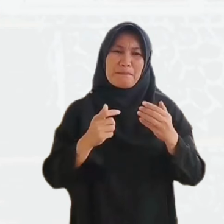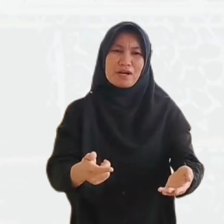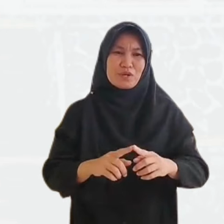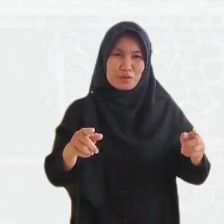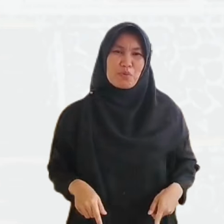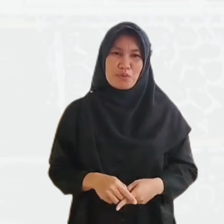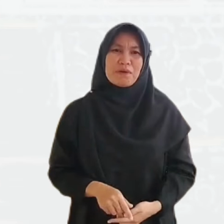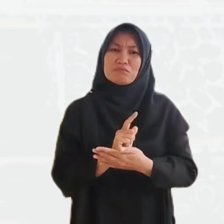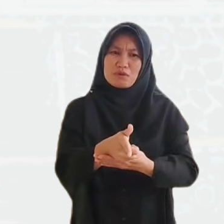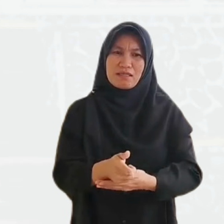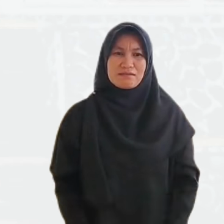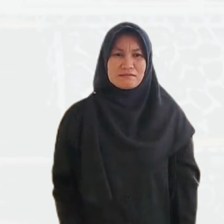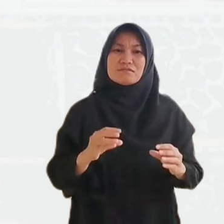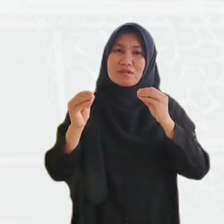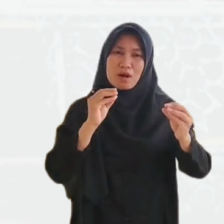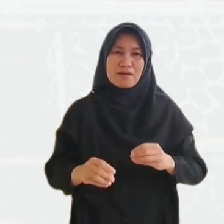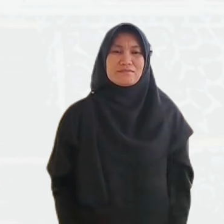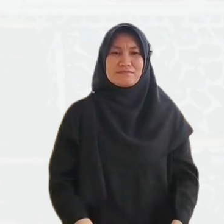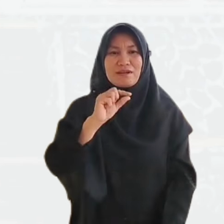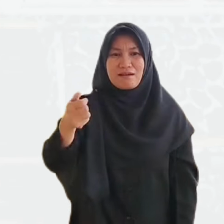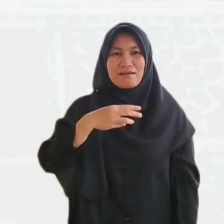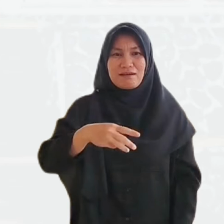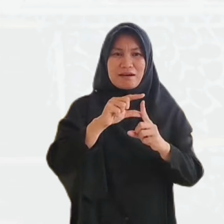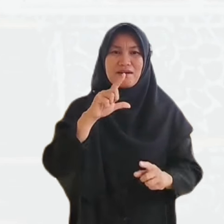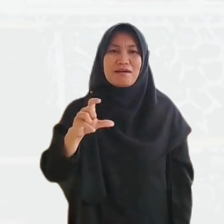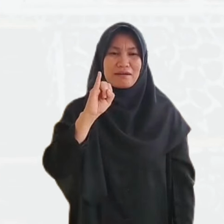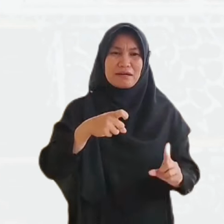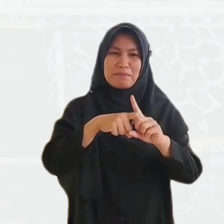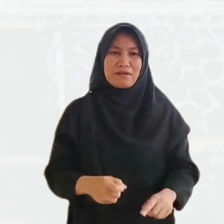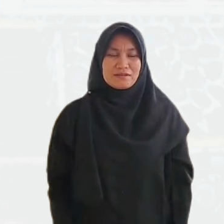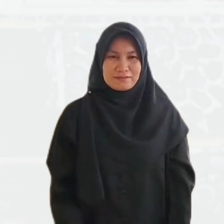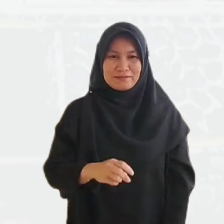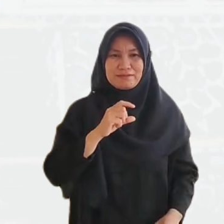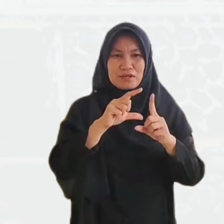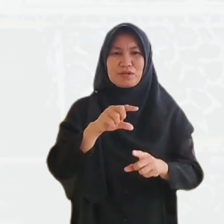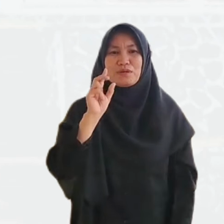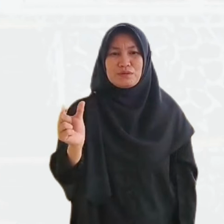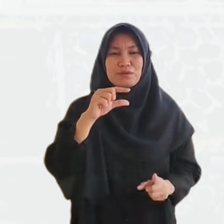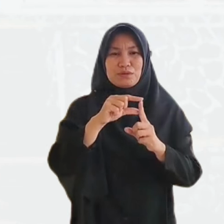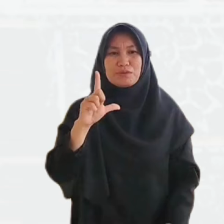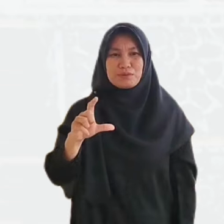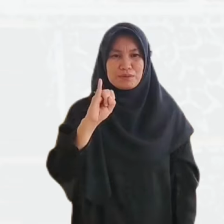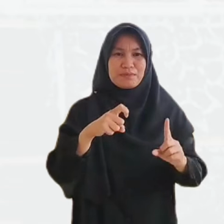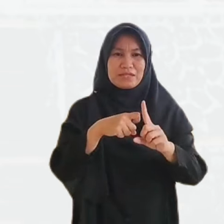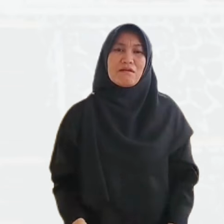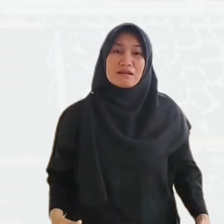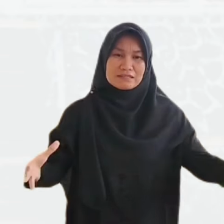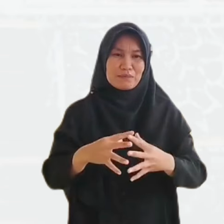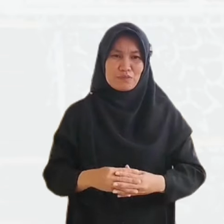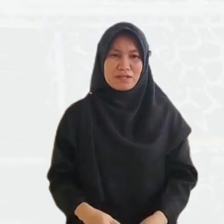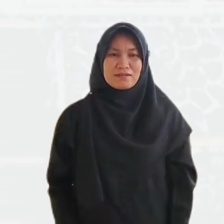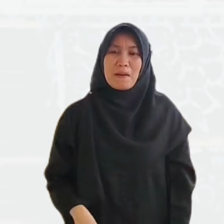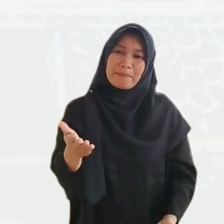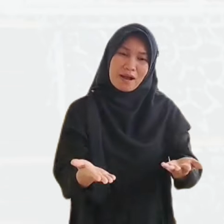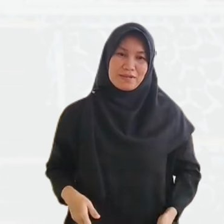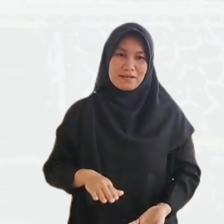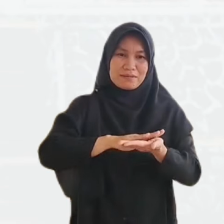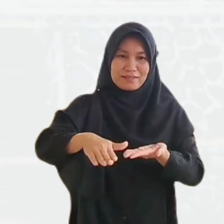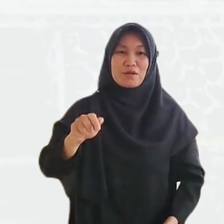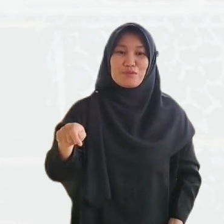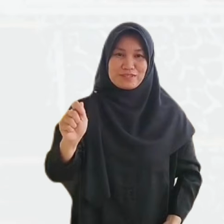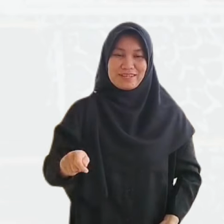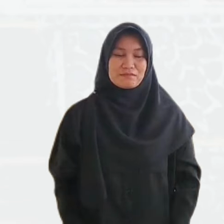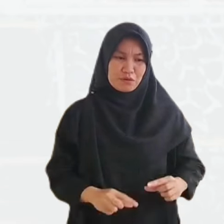dokumen gugatan, jawaban, replik, duplik, kesimpulan, hingga pengambilan salinan putusan. Fitur